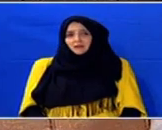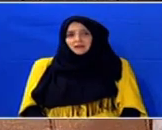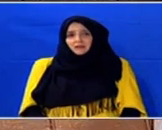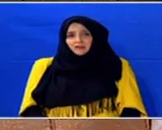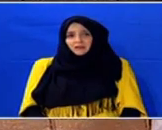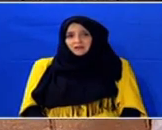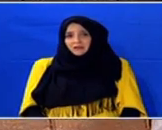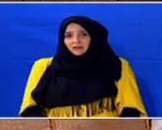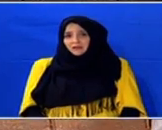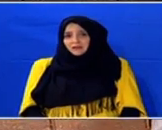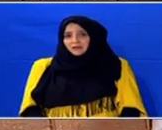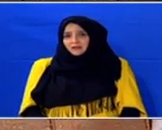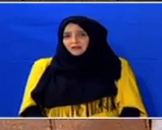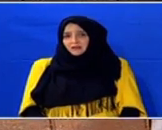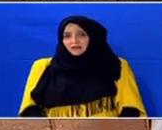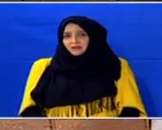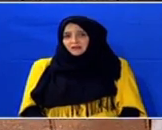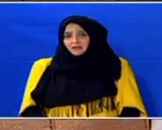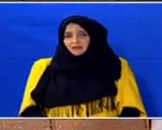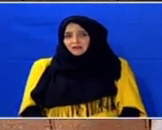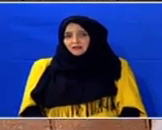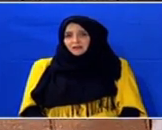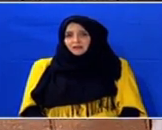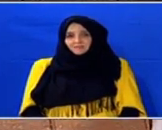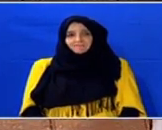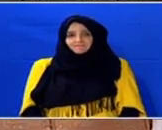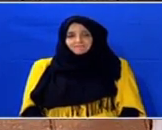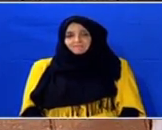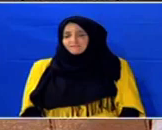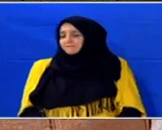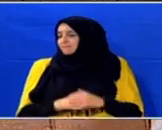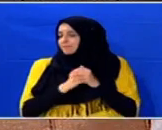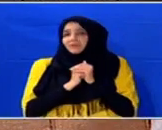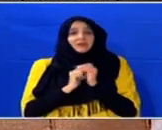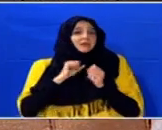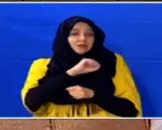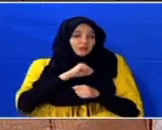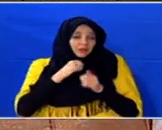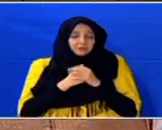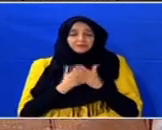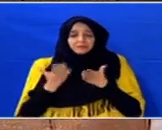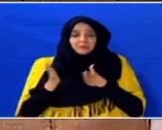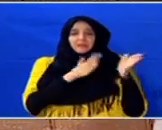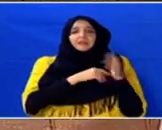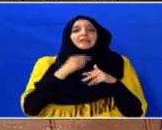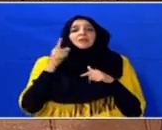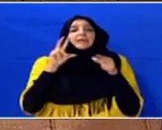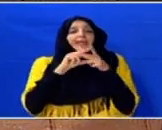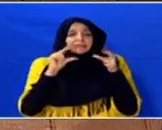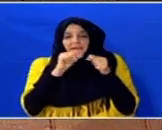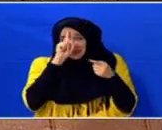الداعمة لهذه القواعد قاعدة تفسير الشك لصالح